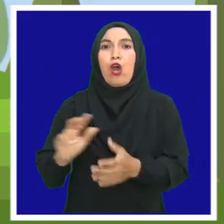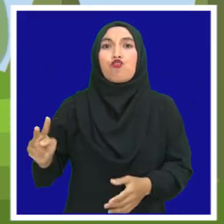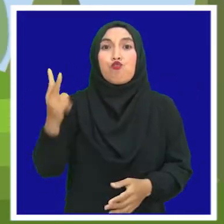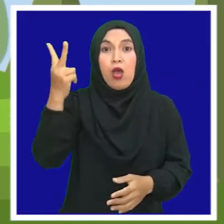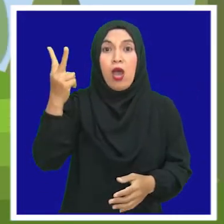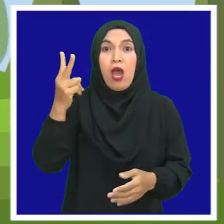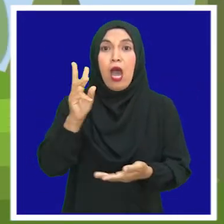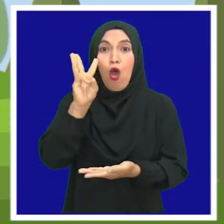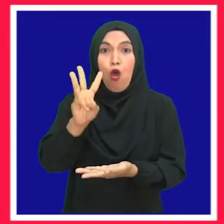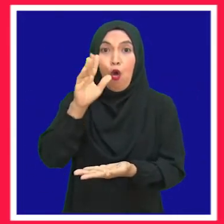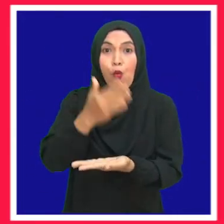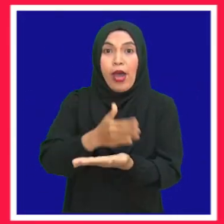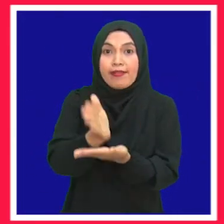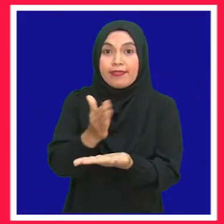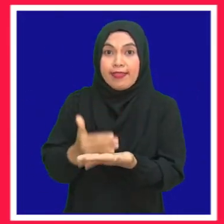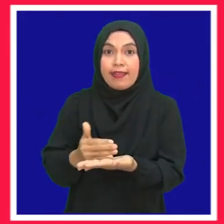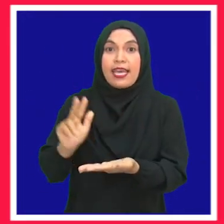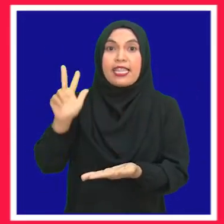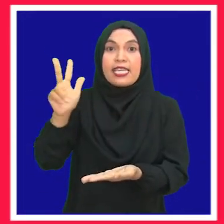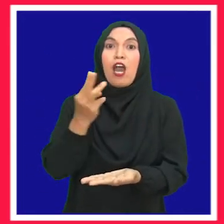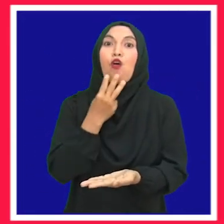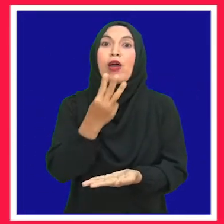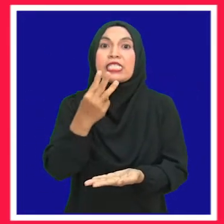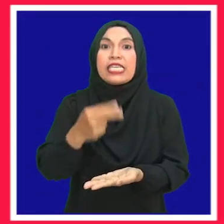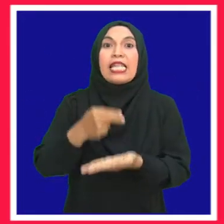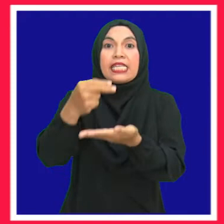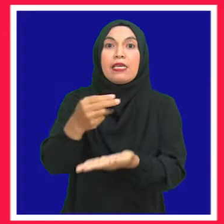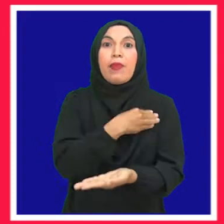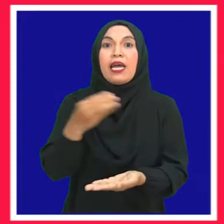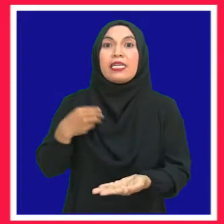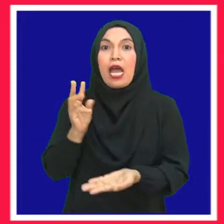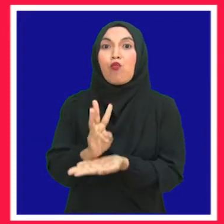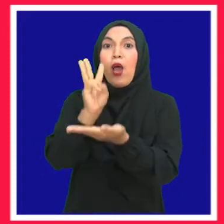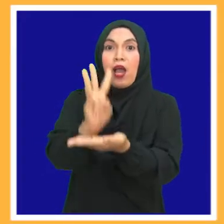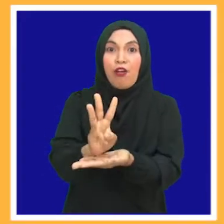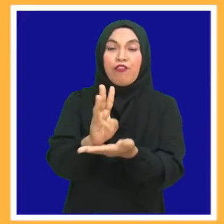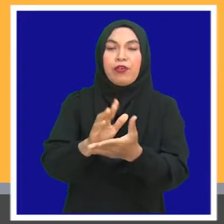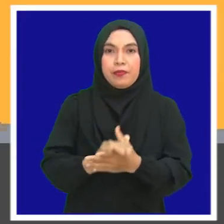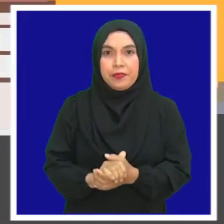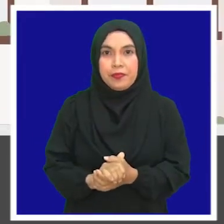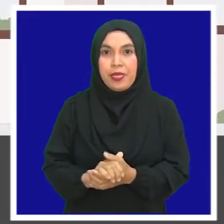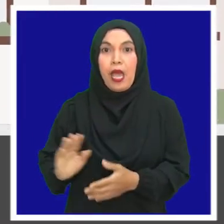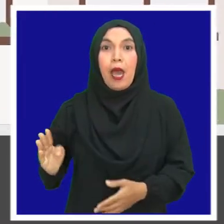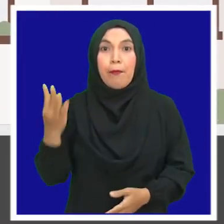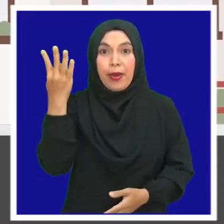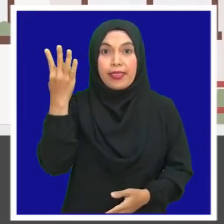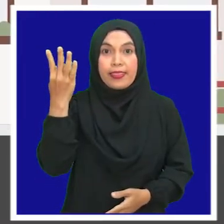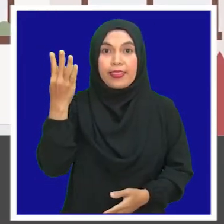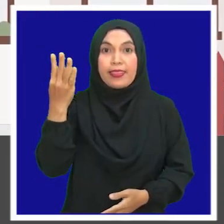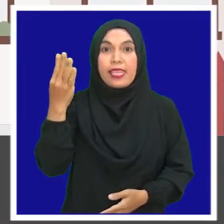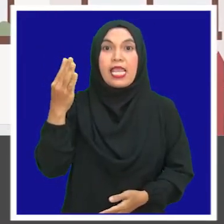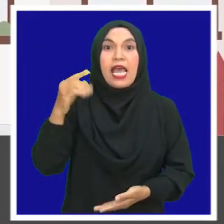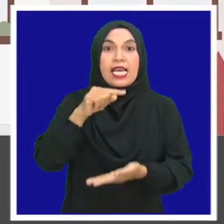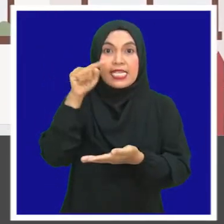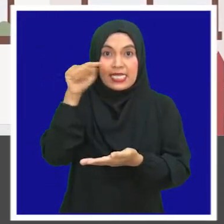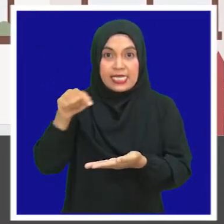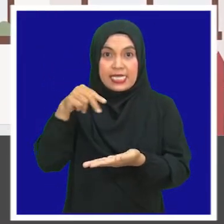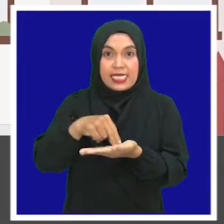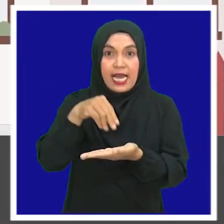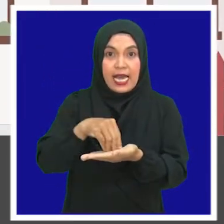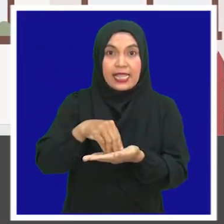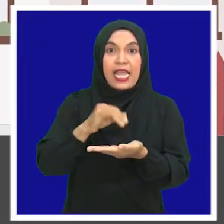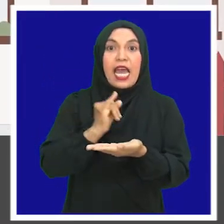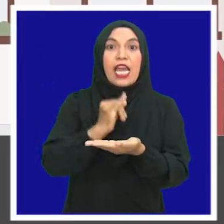kewarisan. Yang ketiga wasiat, hibah, dan wakaf. Yang keempat zakat, infak, dan